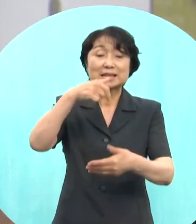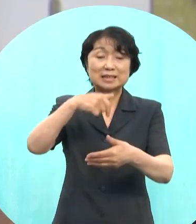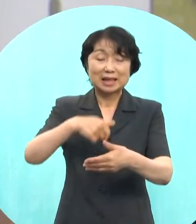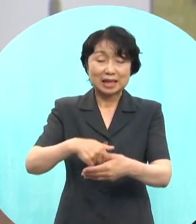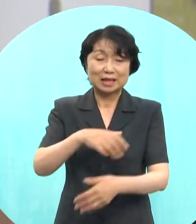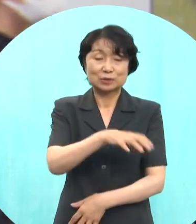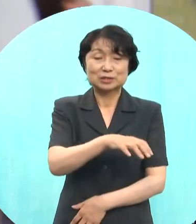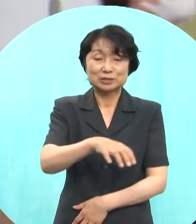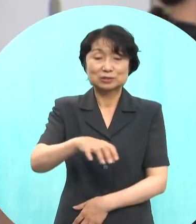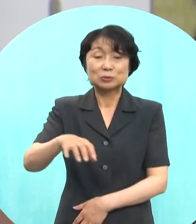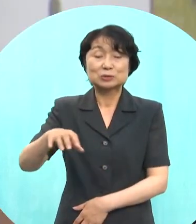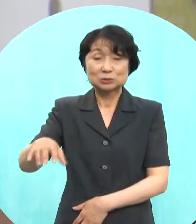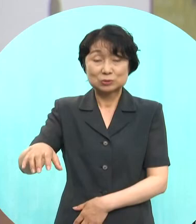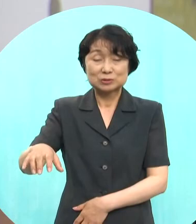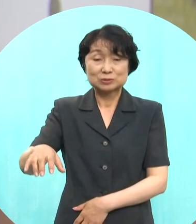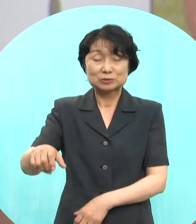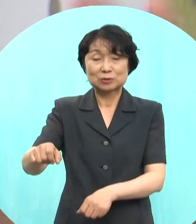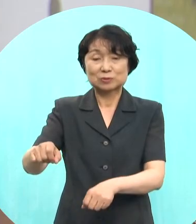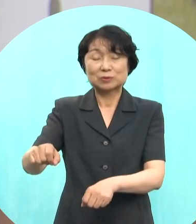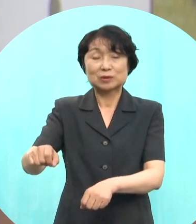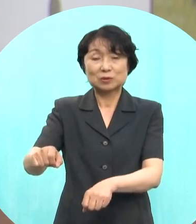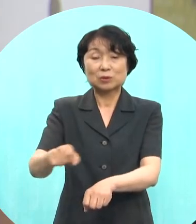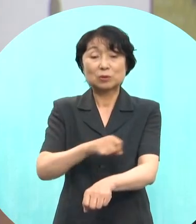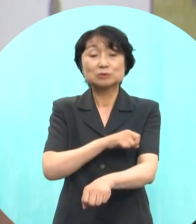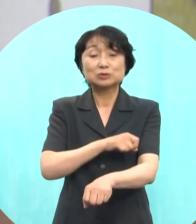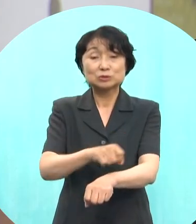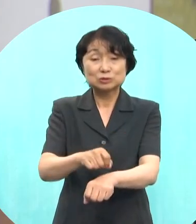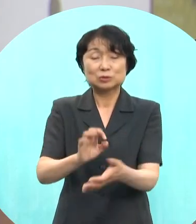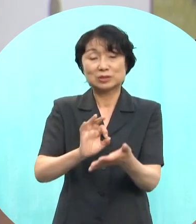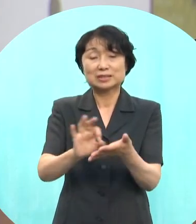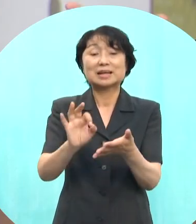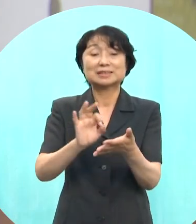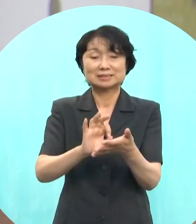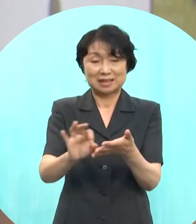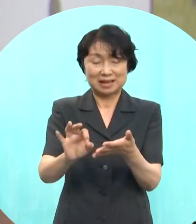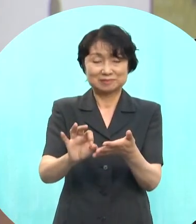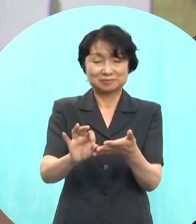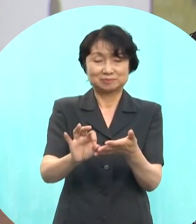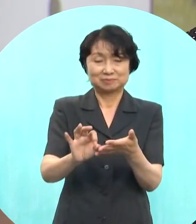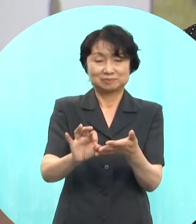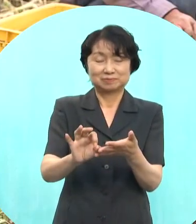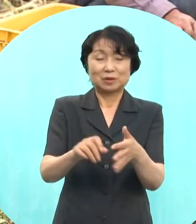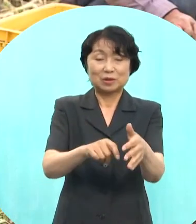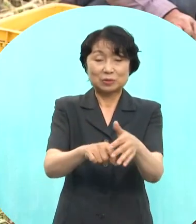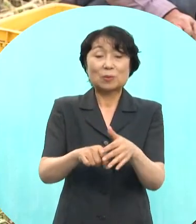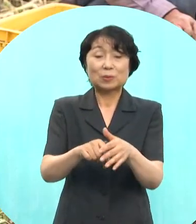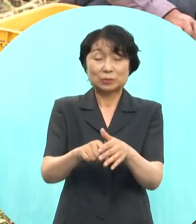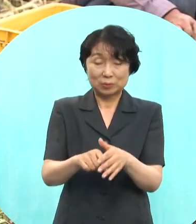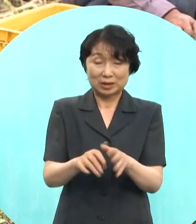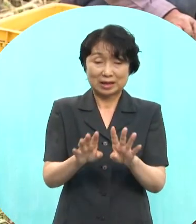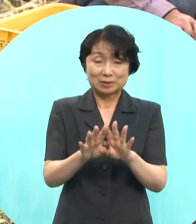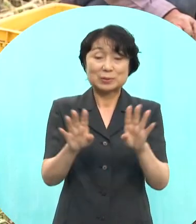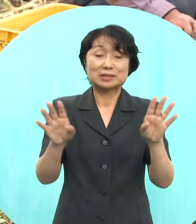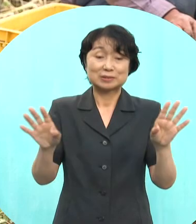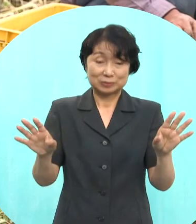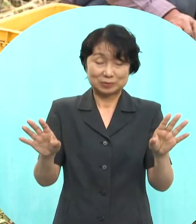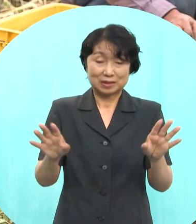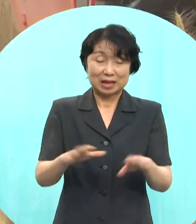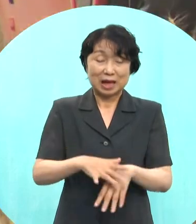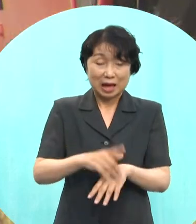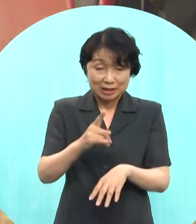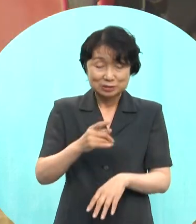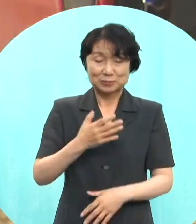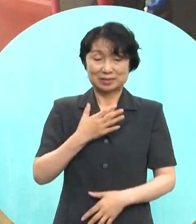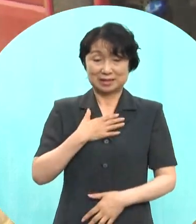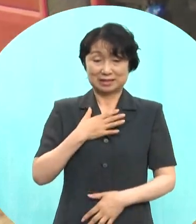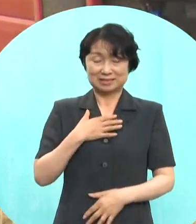口市内でこんなに各地それぞれの特色を生かした農業が行われているっていうこと